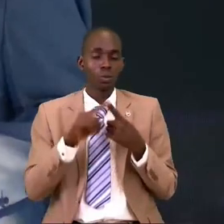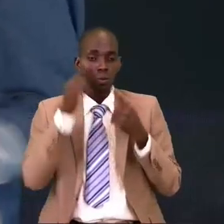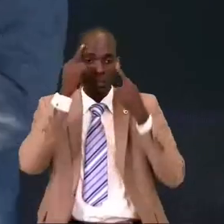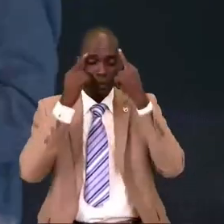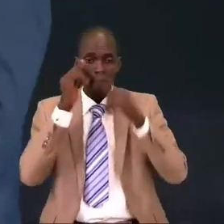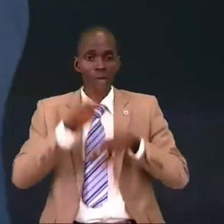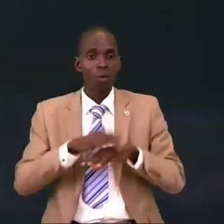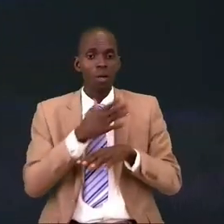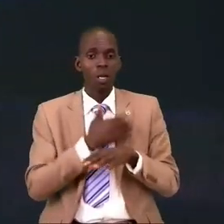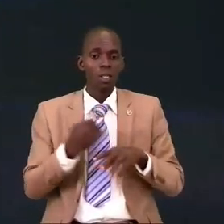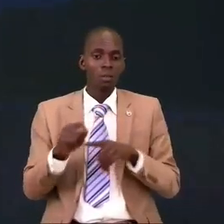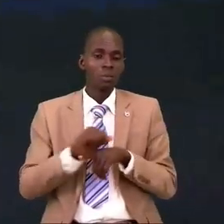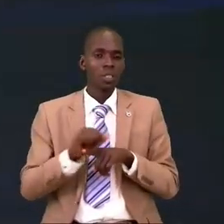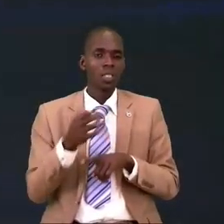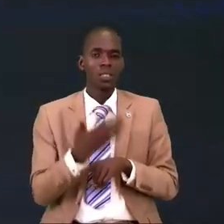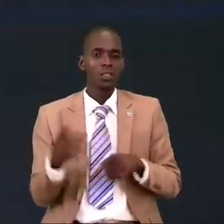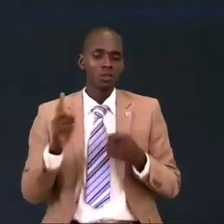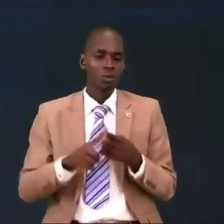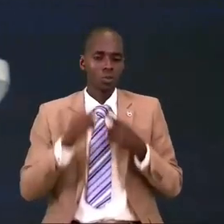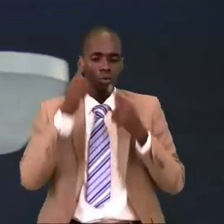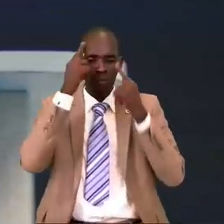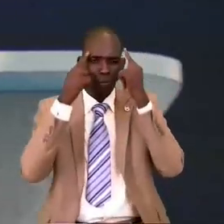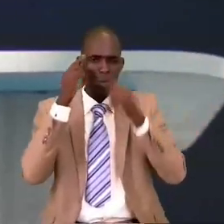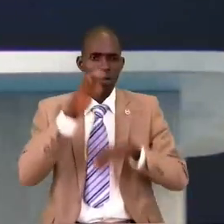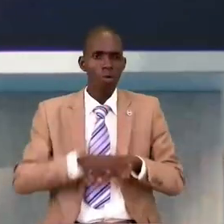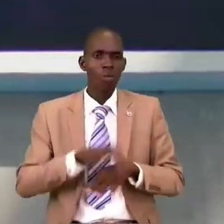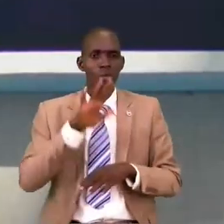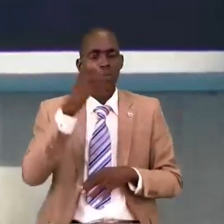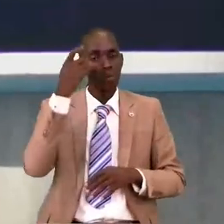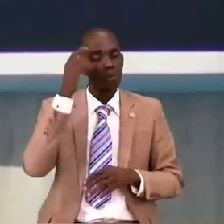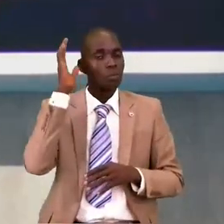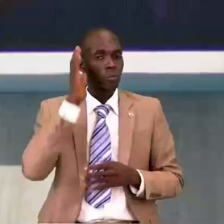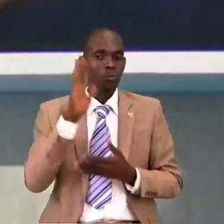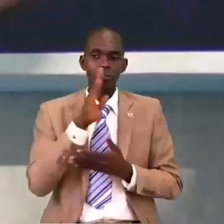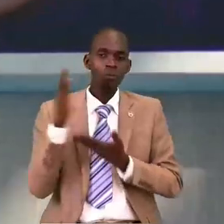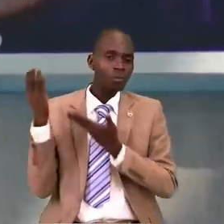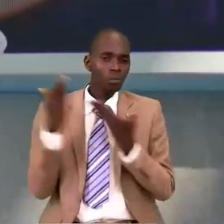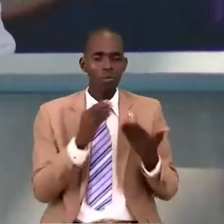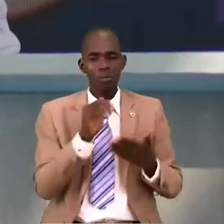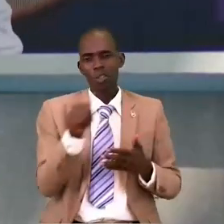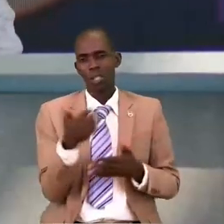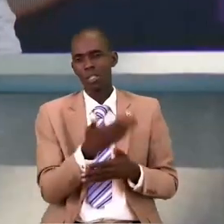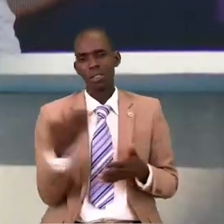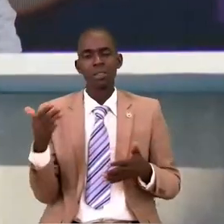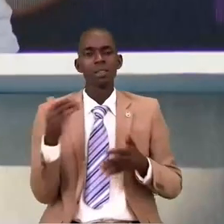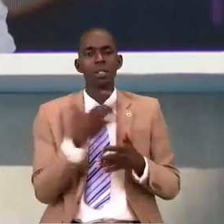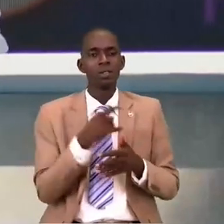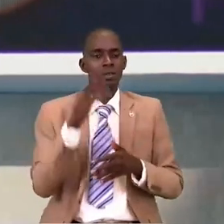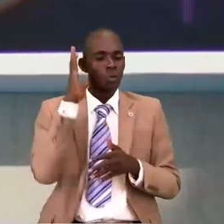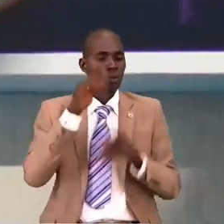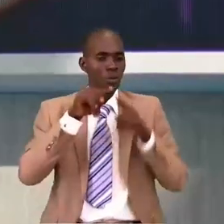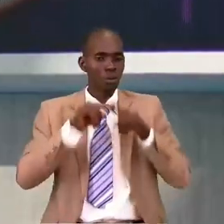va te susciter des choses et tu vas méditer sur ça aujourd'hui. Et quand tu te réveilles le lendemain, si tu n'as